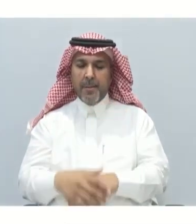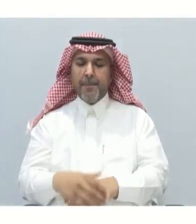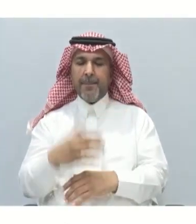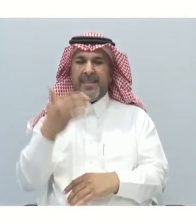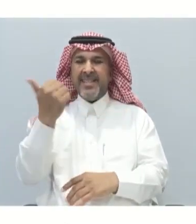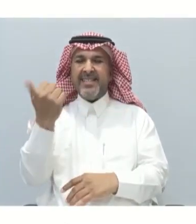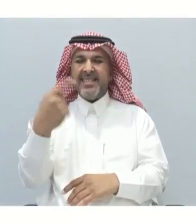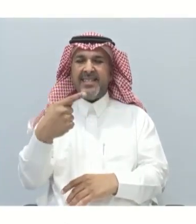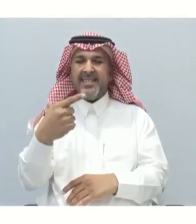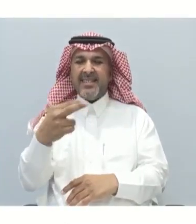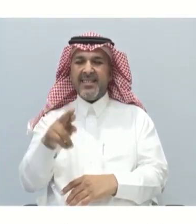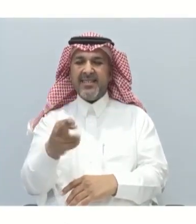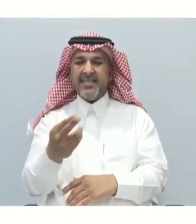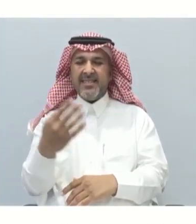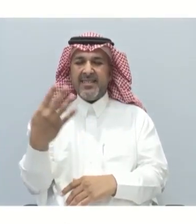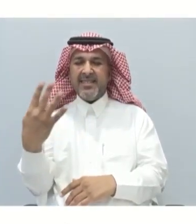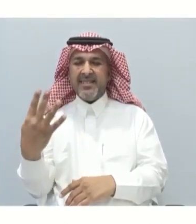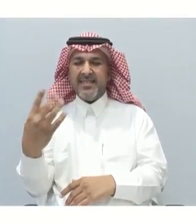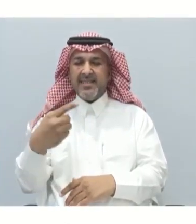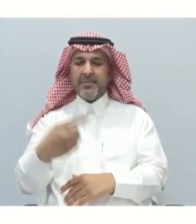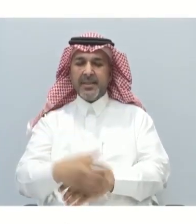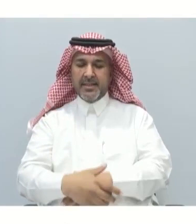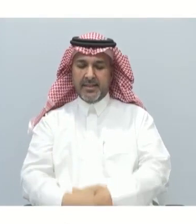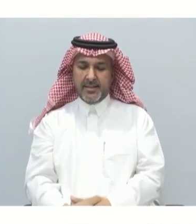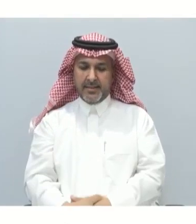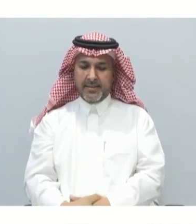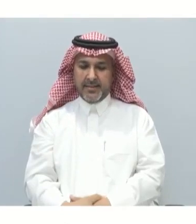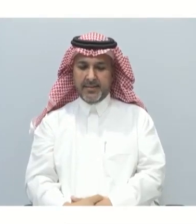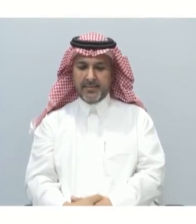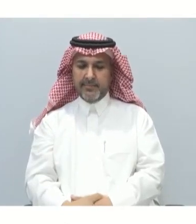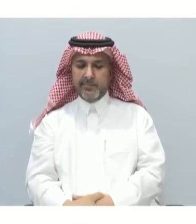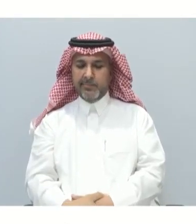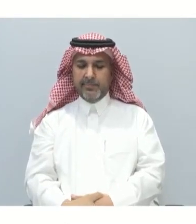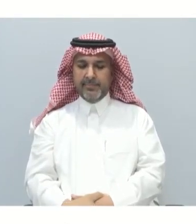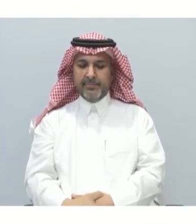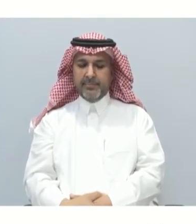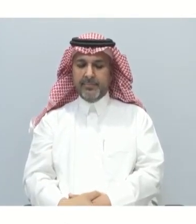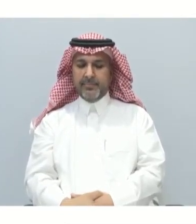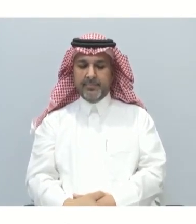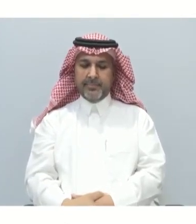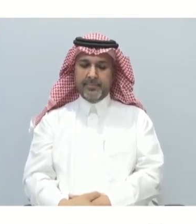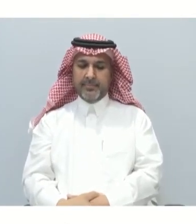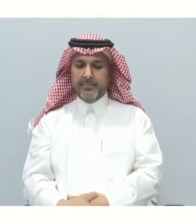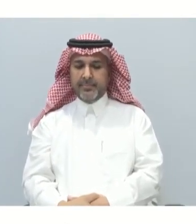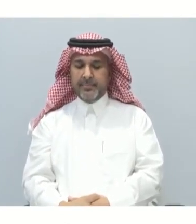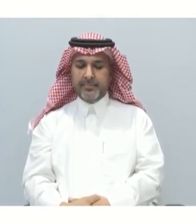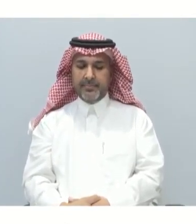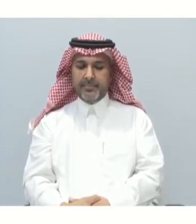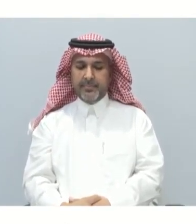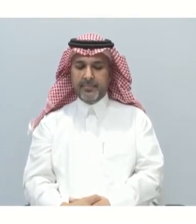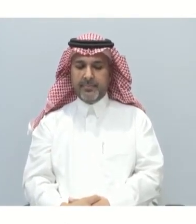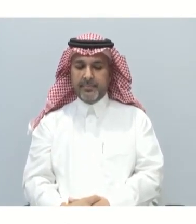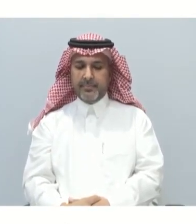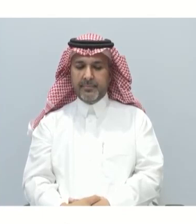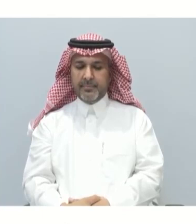حيطلع الناتج 16.14 16 فاصله 14 بهذا الشكل طبعا